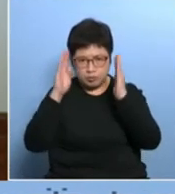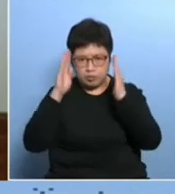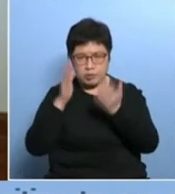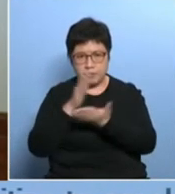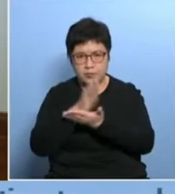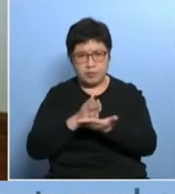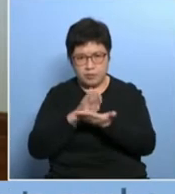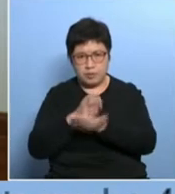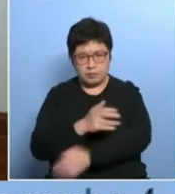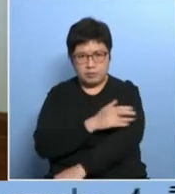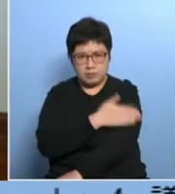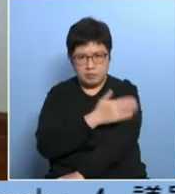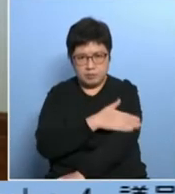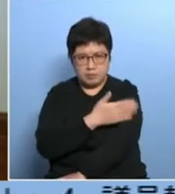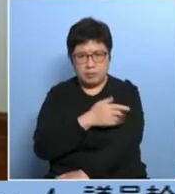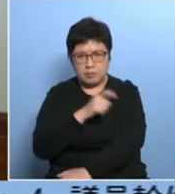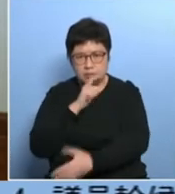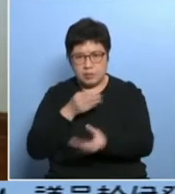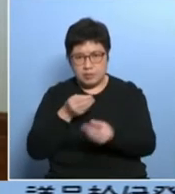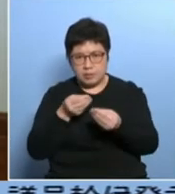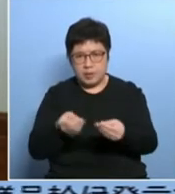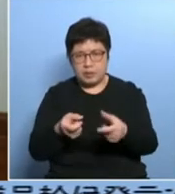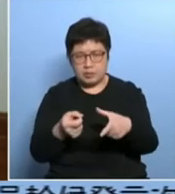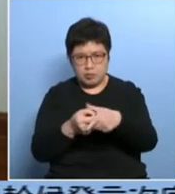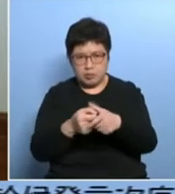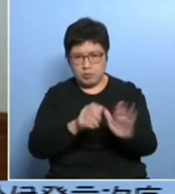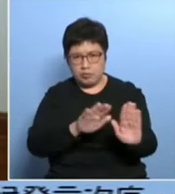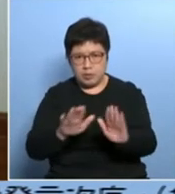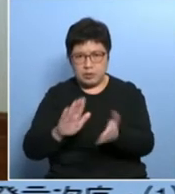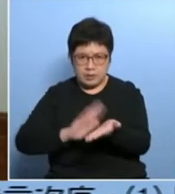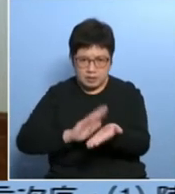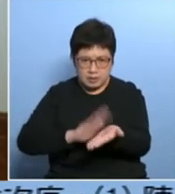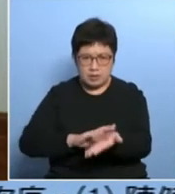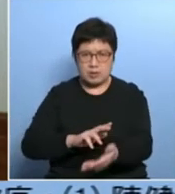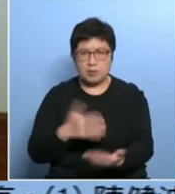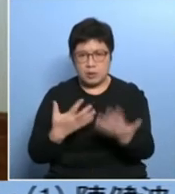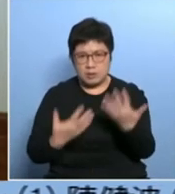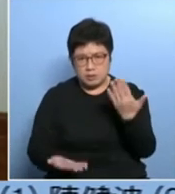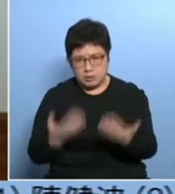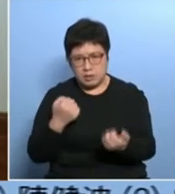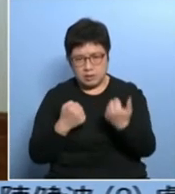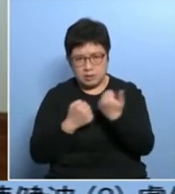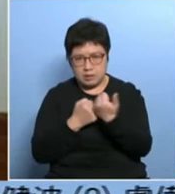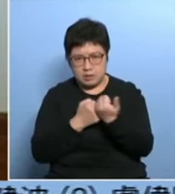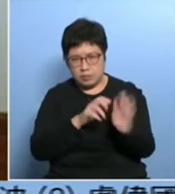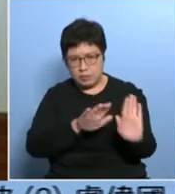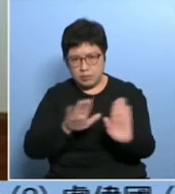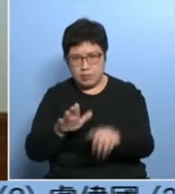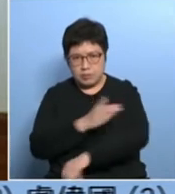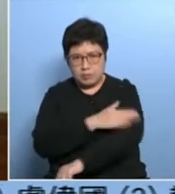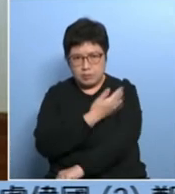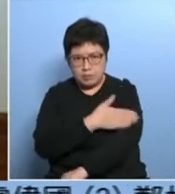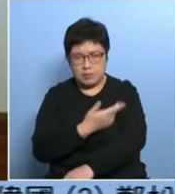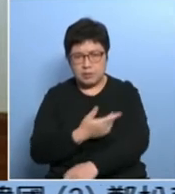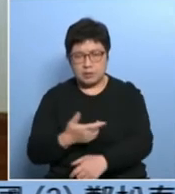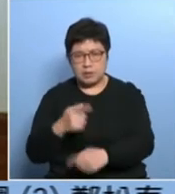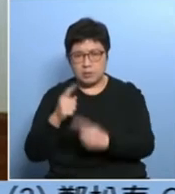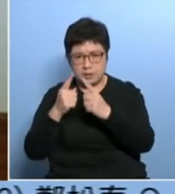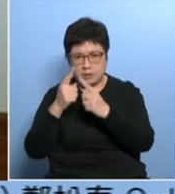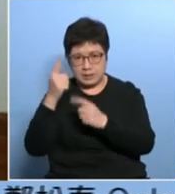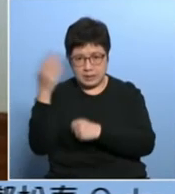僱員如提供公共服務的醫療或支援職系員工，因極端天氣